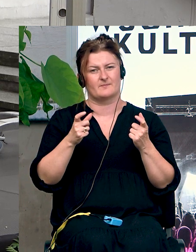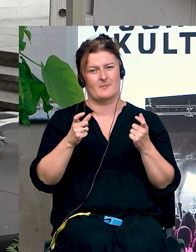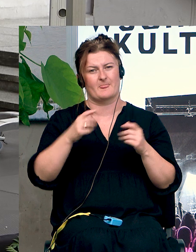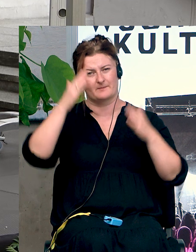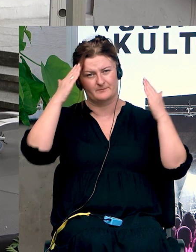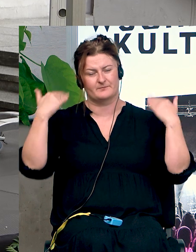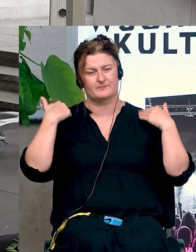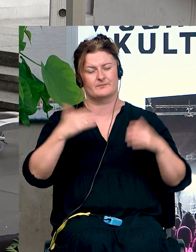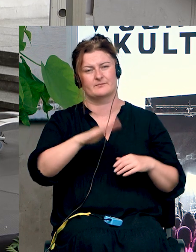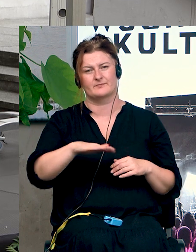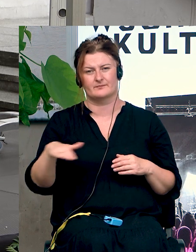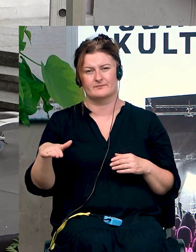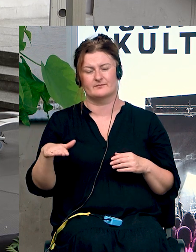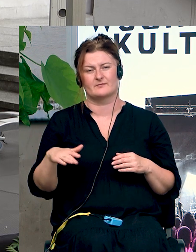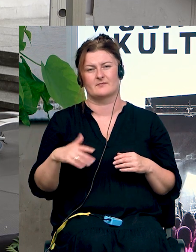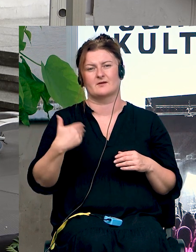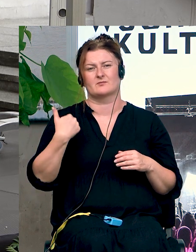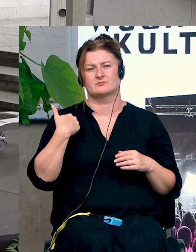дуже багато стереотипів